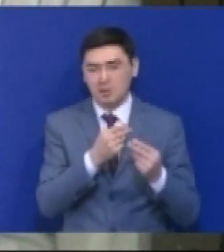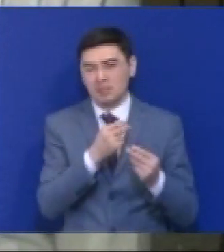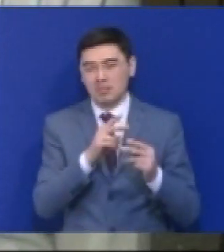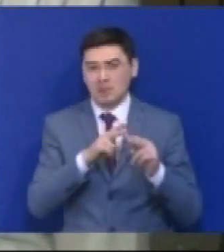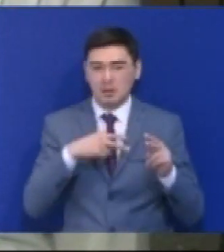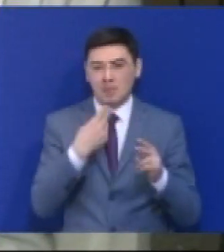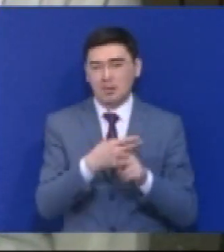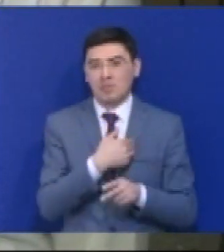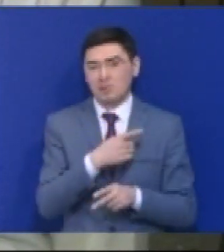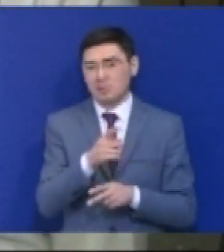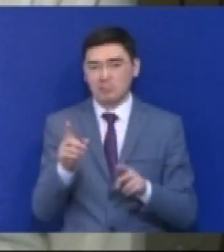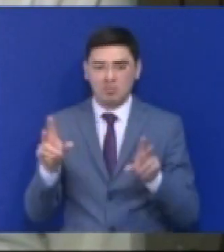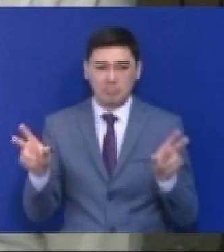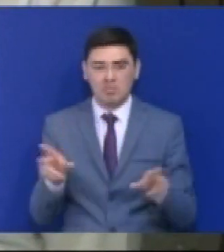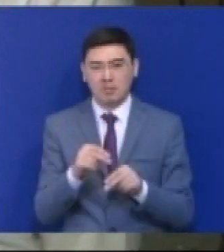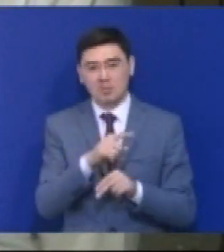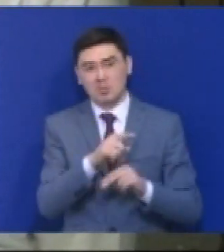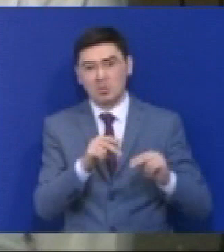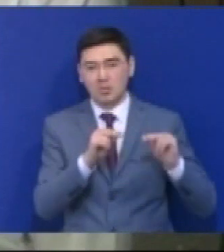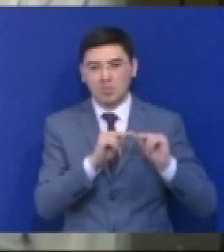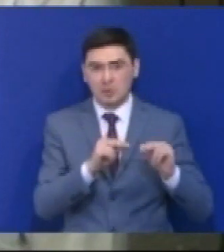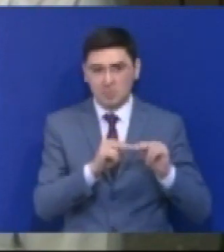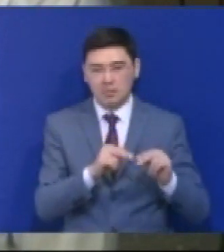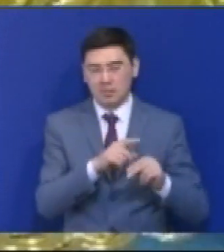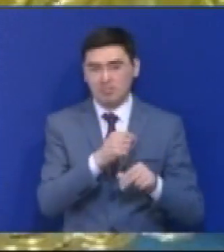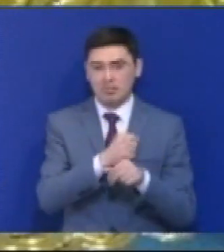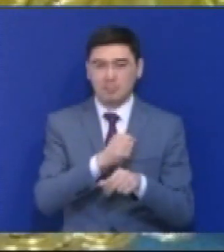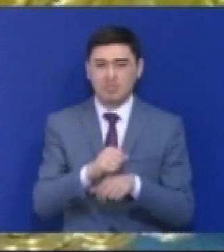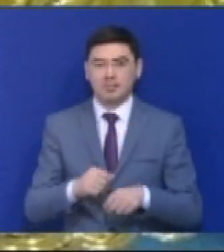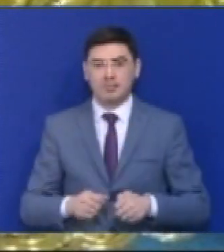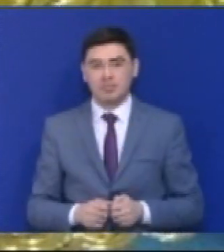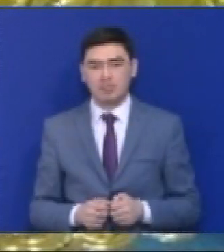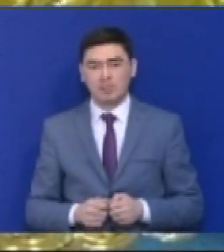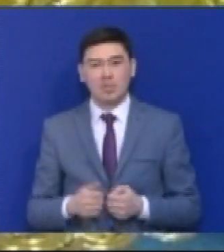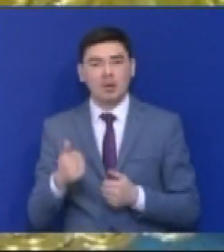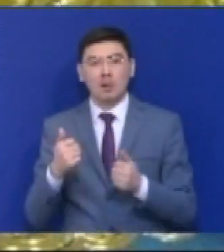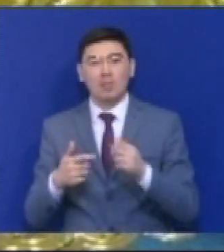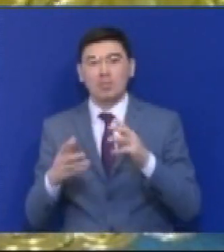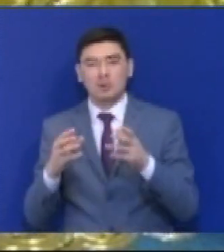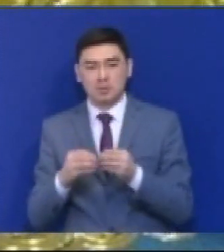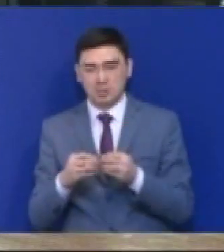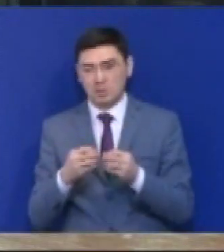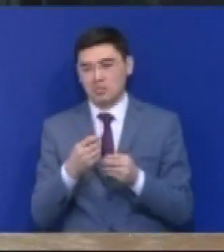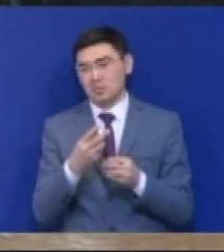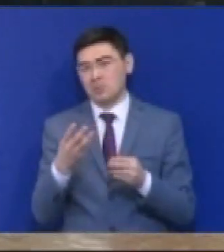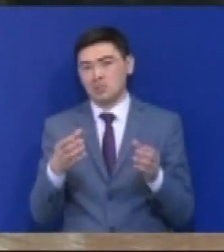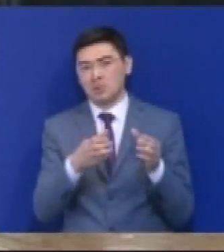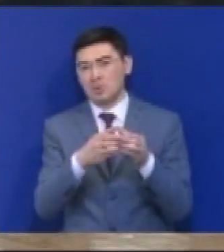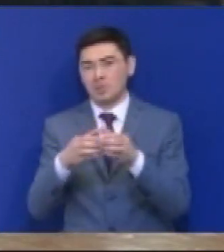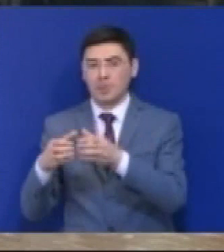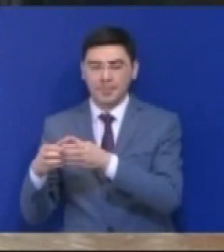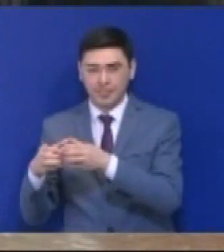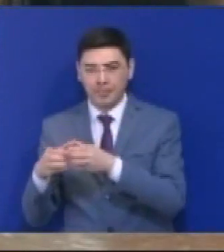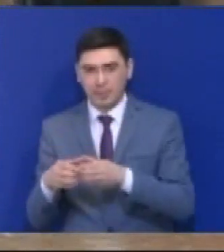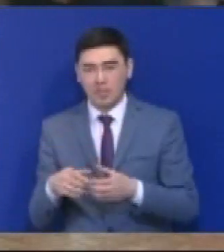всем удачи, а нашим учителям победы. Всего в турнире приняли участие несколько команд. Они представляли не только